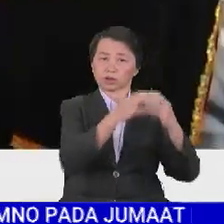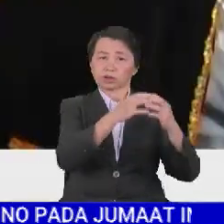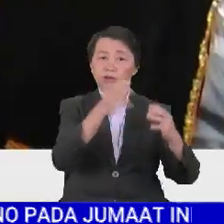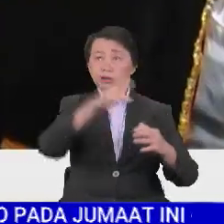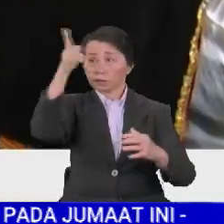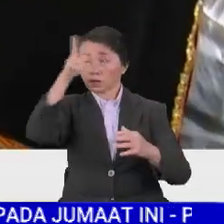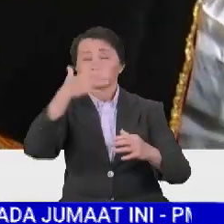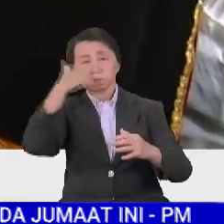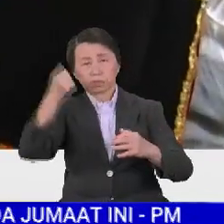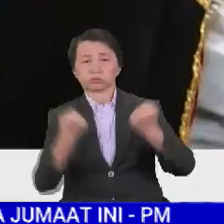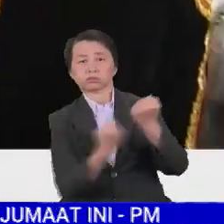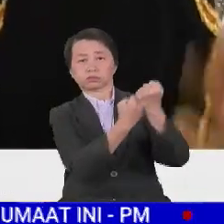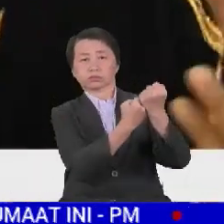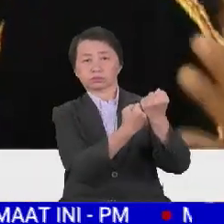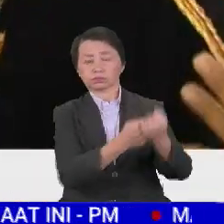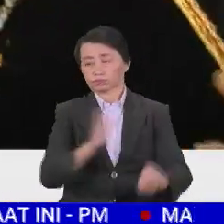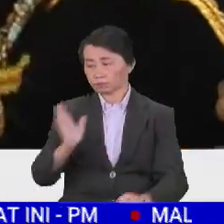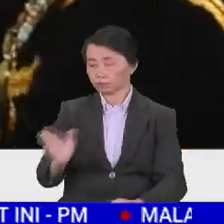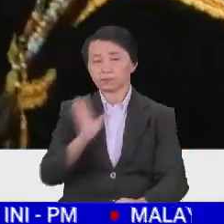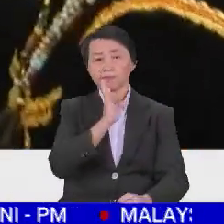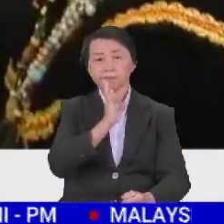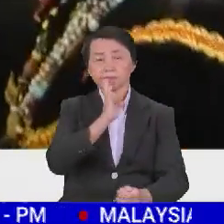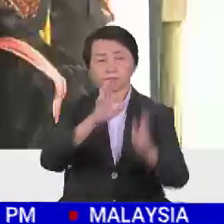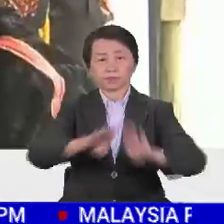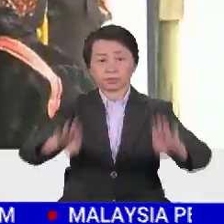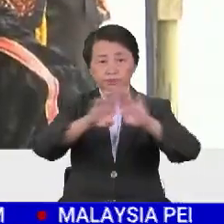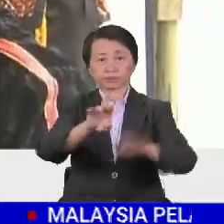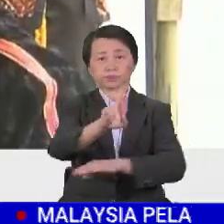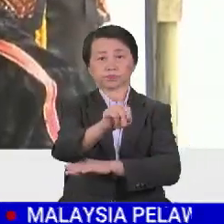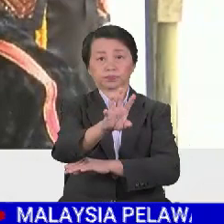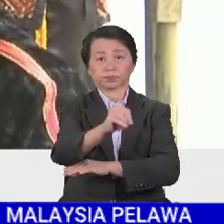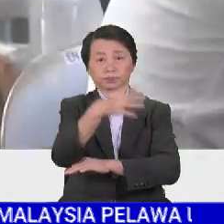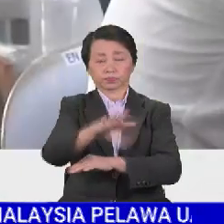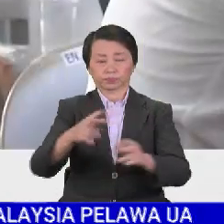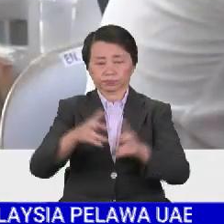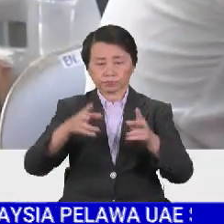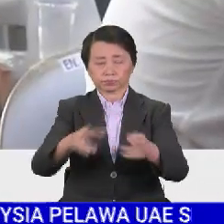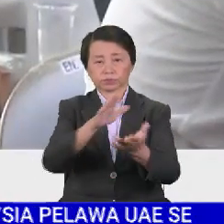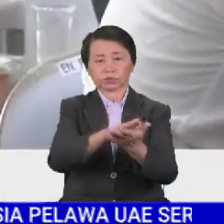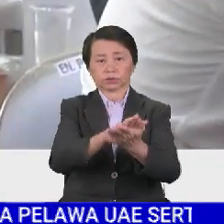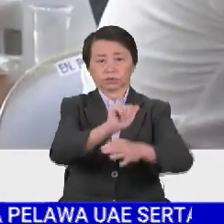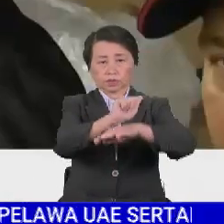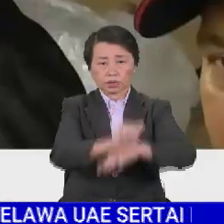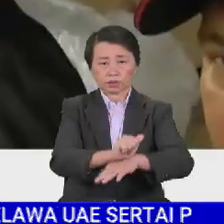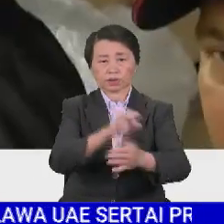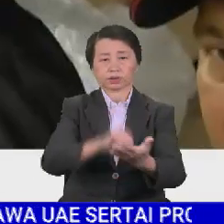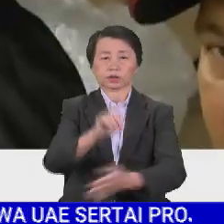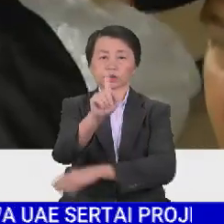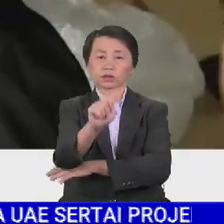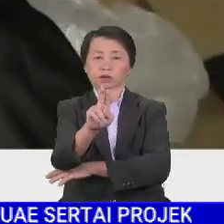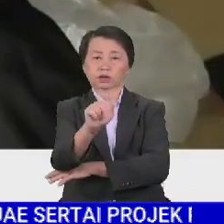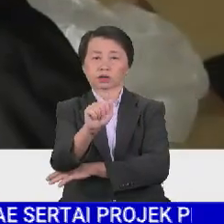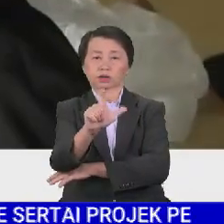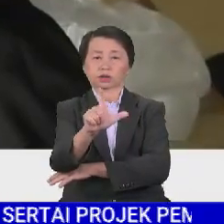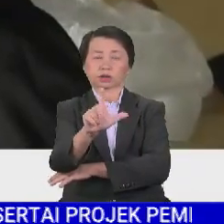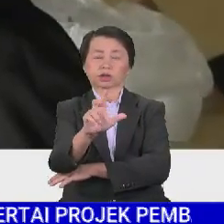kerajaan. Beliau berkata demikian kepada pemberita RTM selepas merasmikan sekolah berkenaan di Ulu Tuaran Talungan